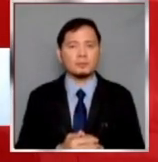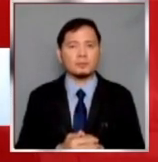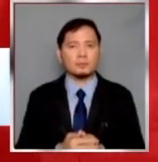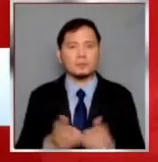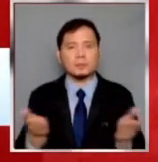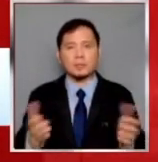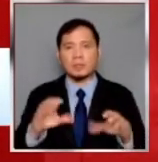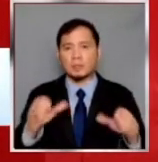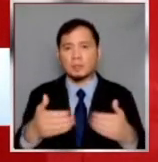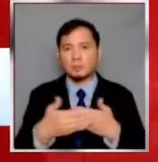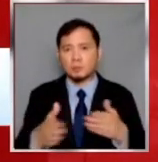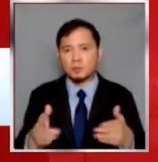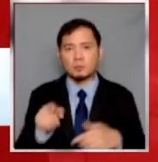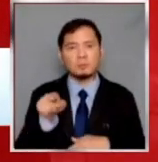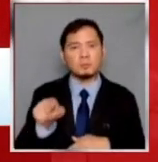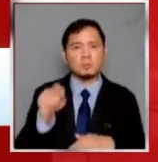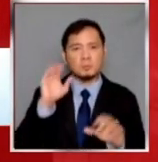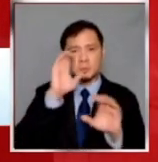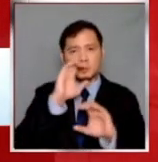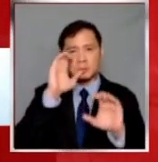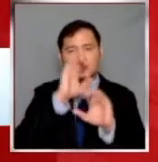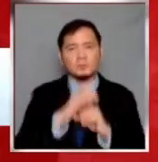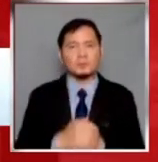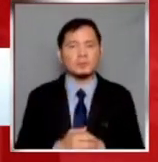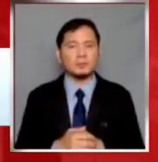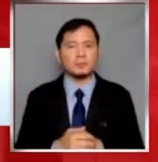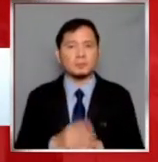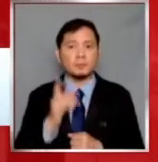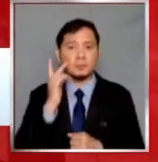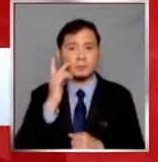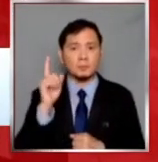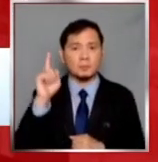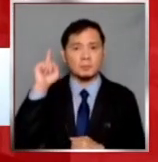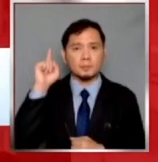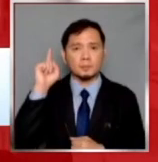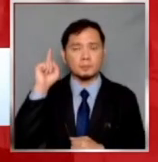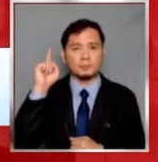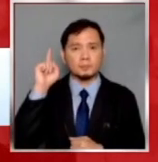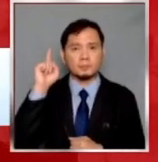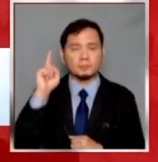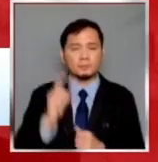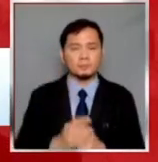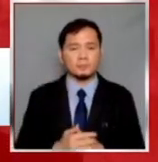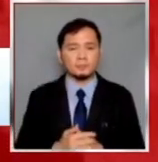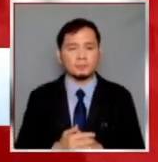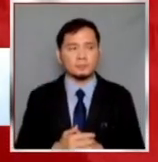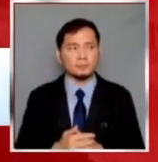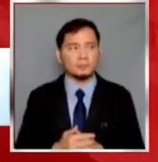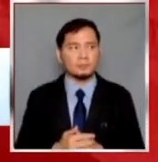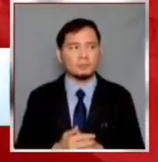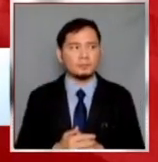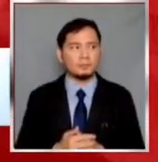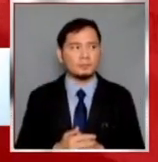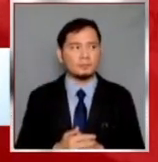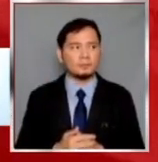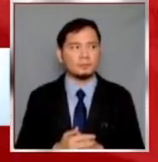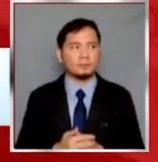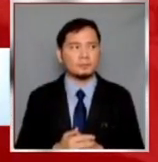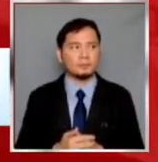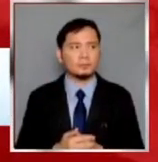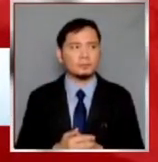waiting area para sa mga botante mamaya kung sakaling medyo marami na ang tao na pupunta dito